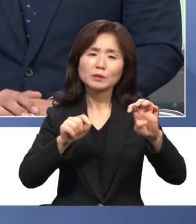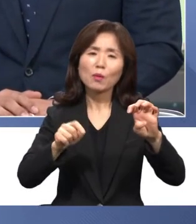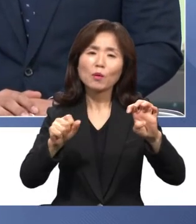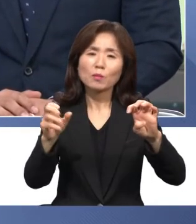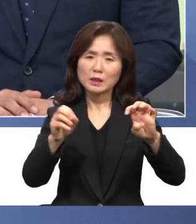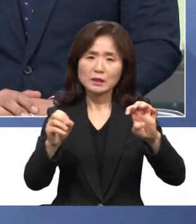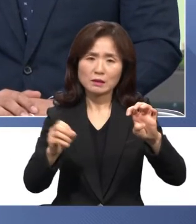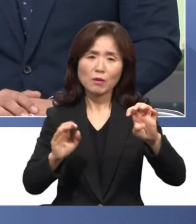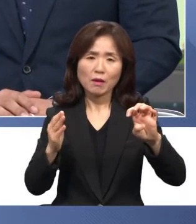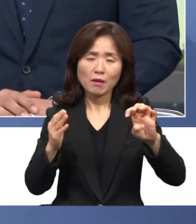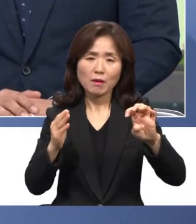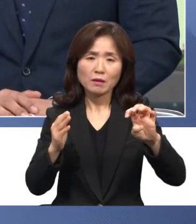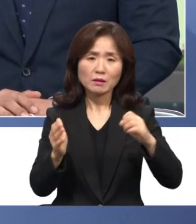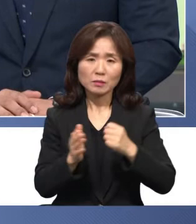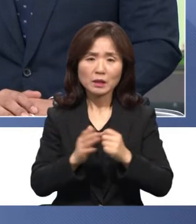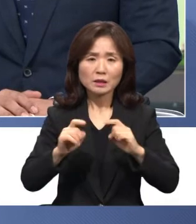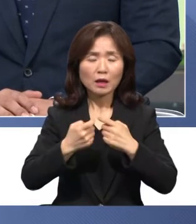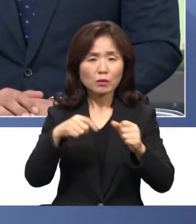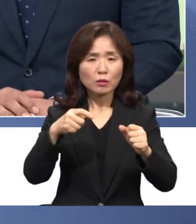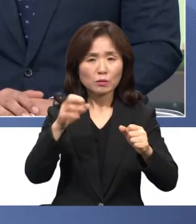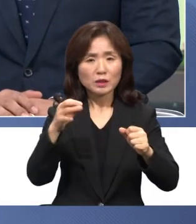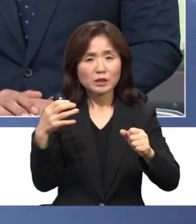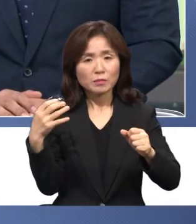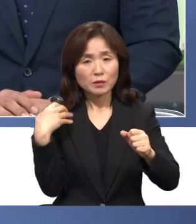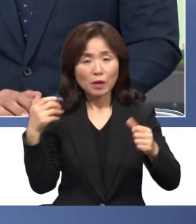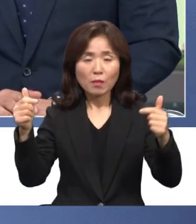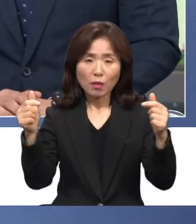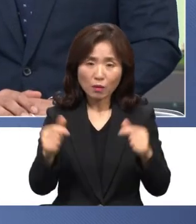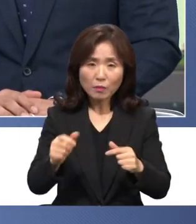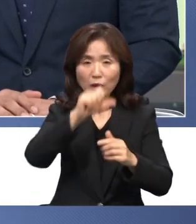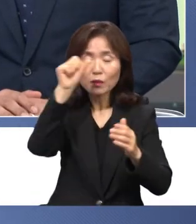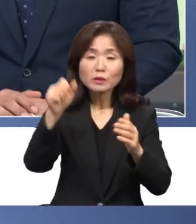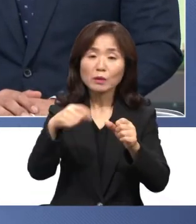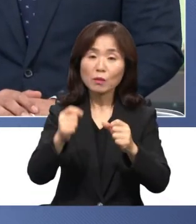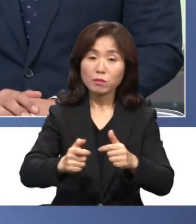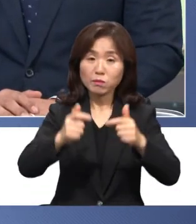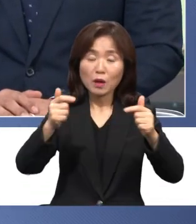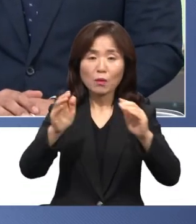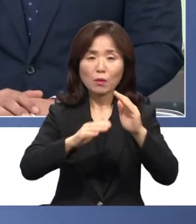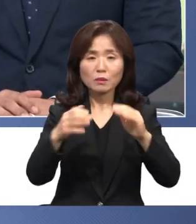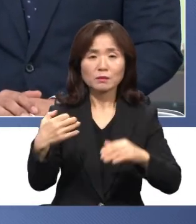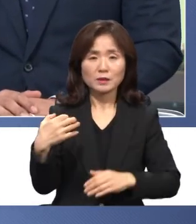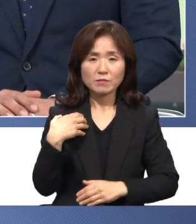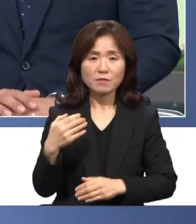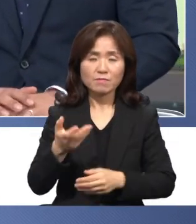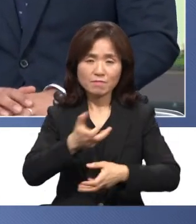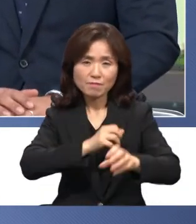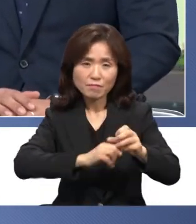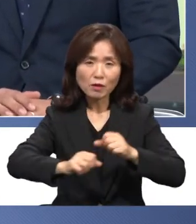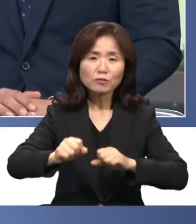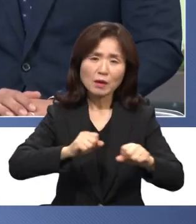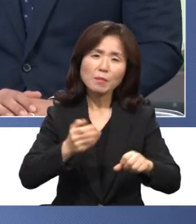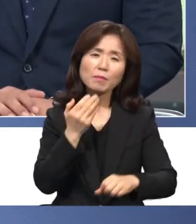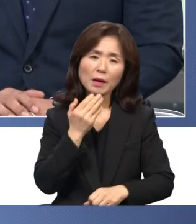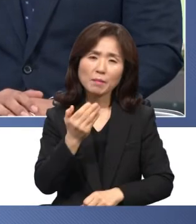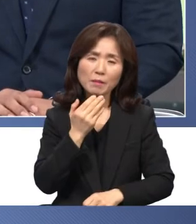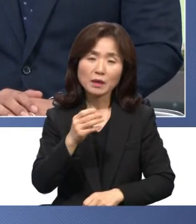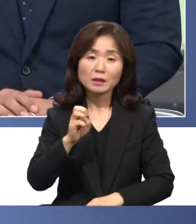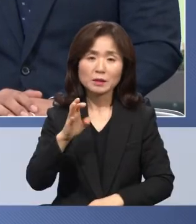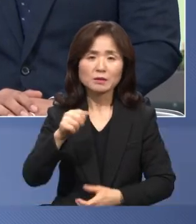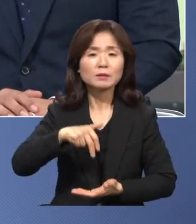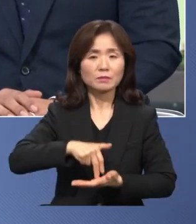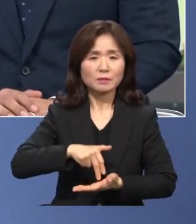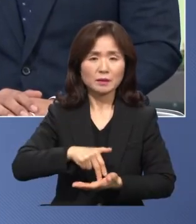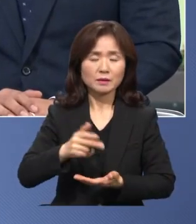를 찾아 게 되서 4 교육부의 절감이 나 평생 교육 확대 같은 공적 책무를 적극적으로 수행할 수도 있을 거라는 게 입에서